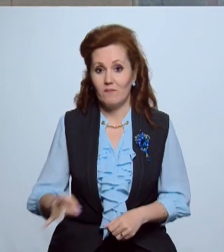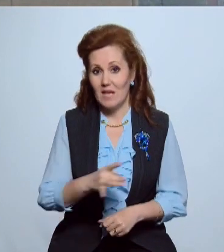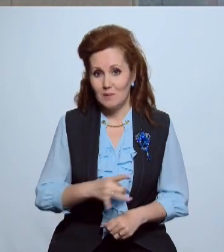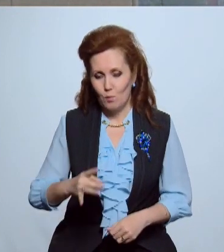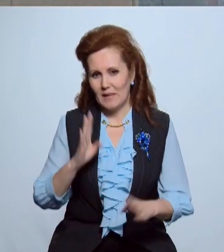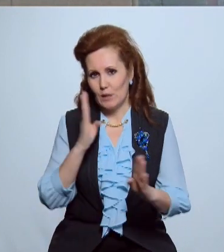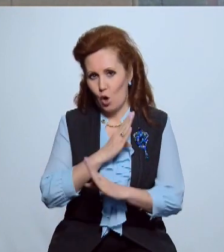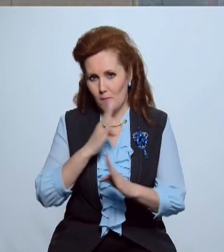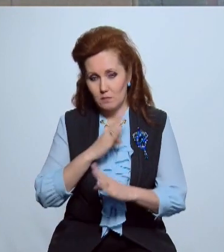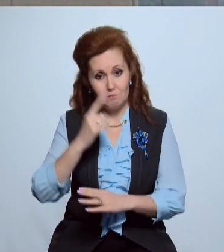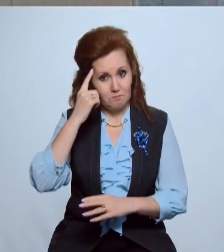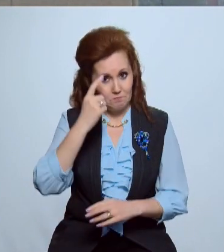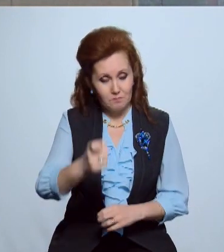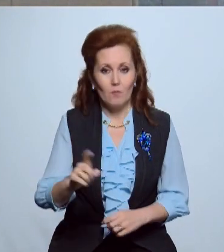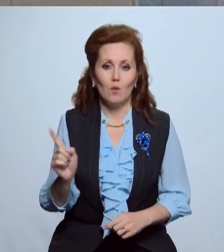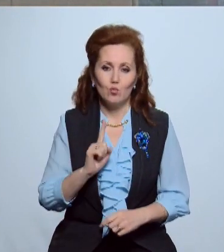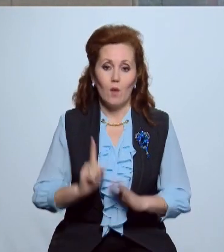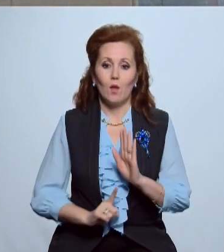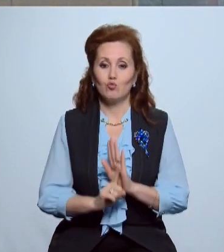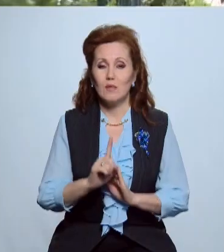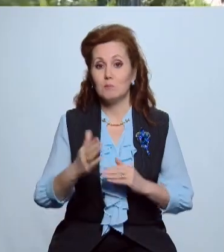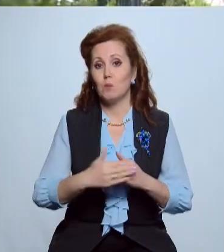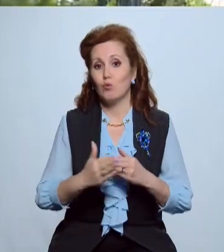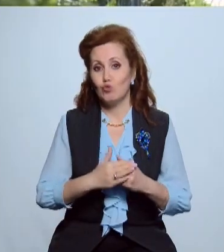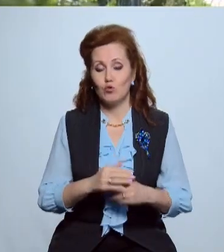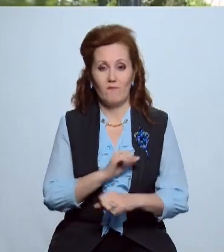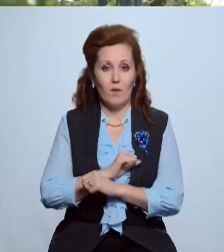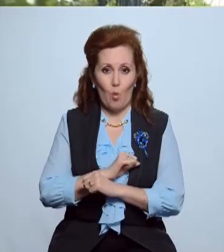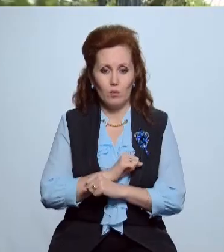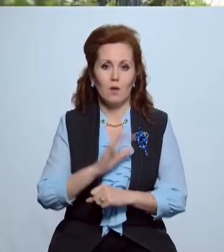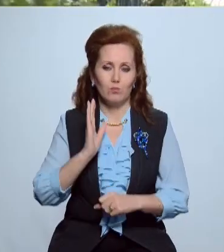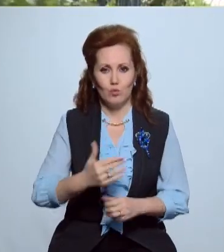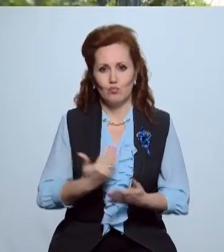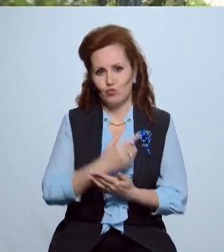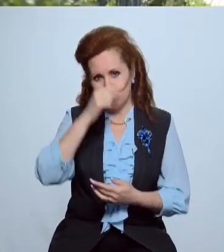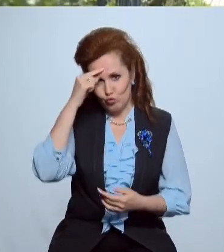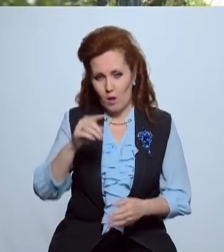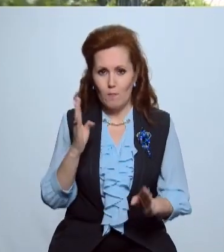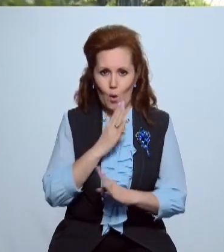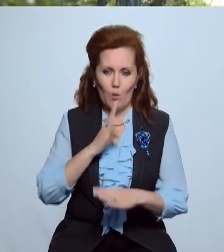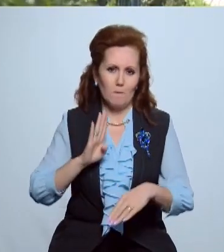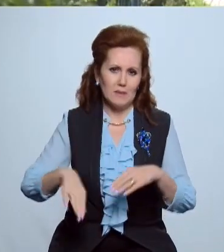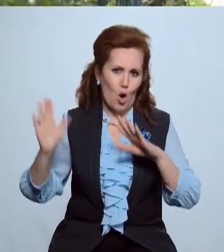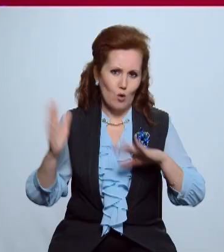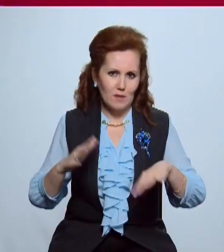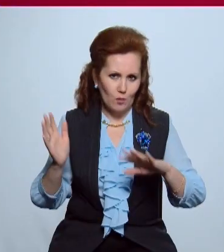Республиканском гидрометцентре прогнозируют, что уже начиная с ближайших выходных в Удмуртии вновь будет жаркая погода без